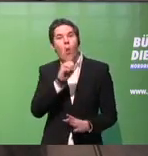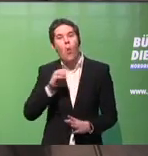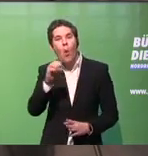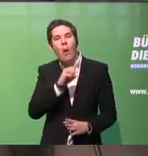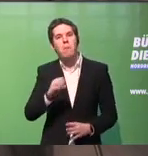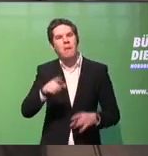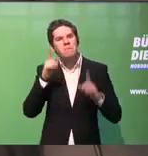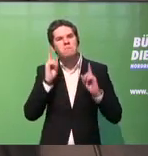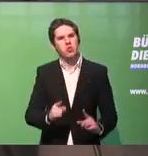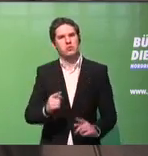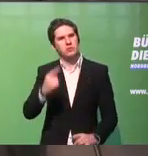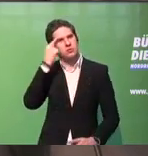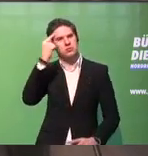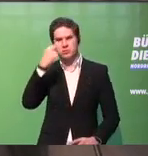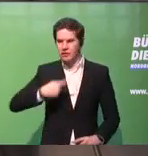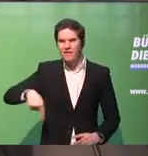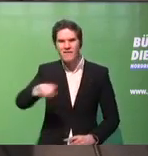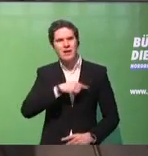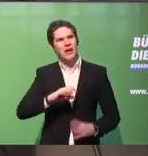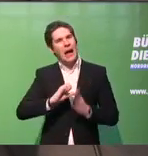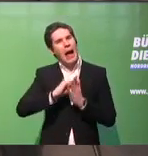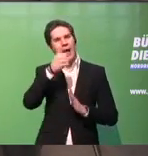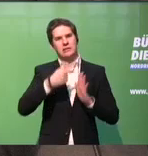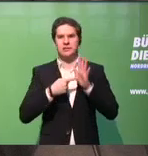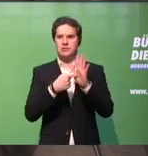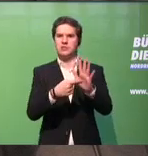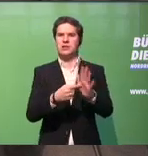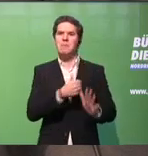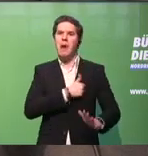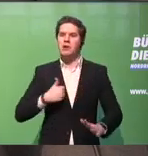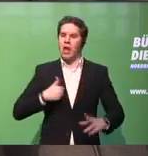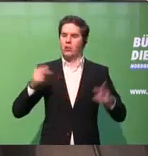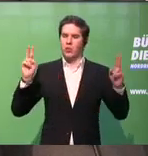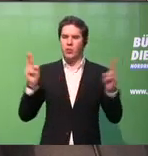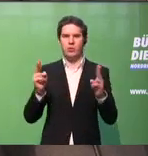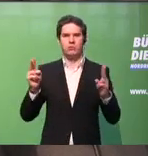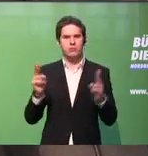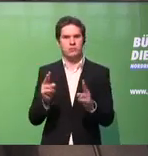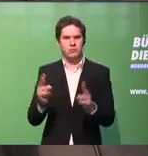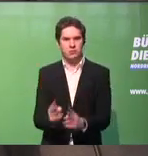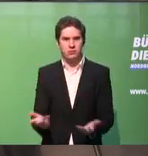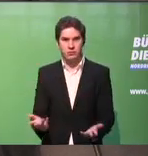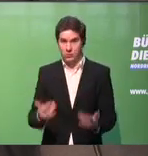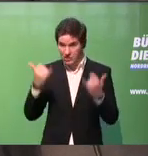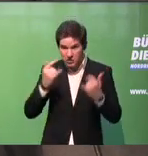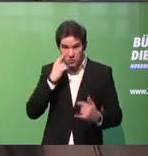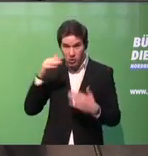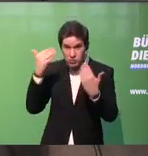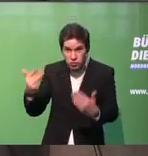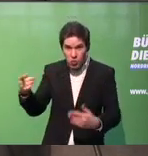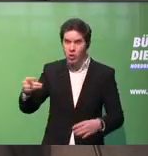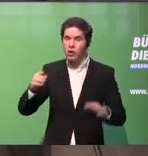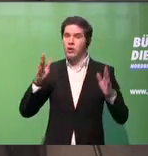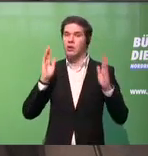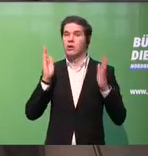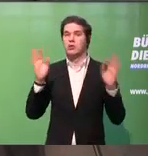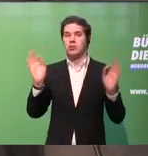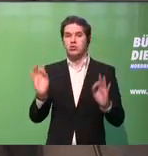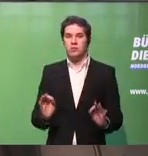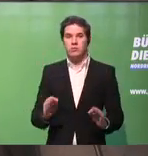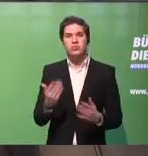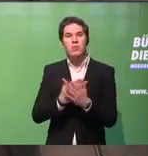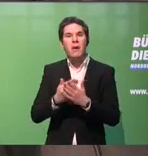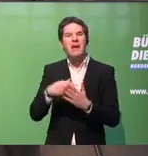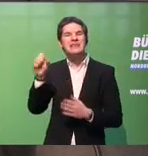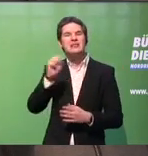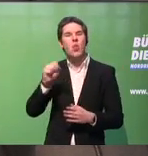von Abrüstung und von Abrüstungsinitiativen sehen. Es ist ein unerträglicher Skandal, dass zum Beispiel die syrischen